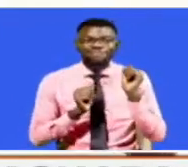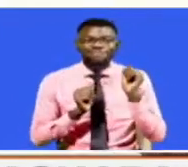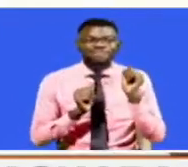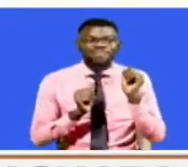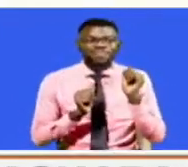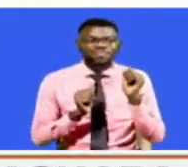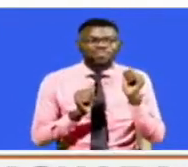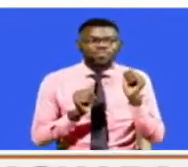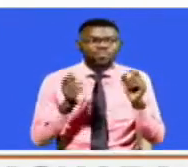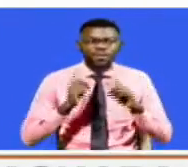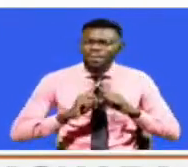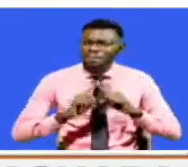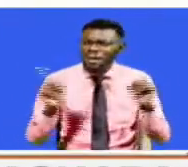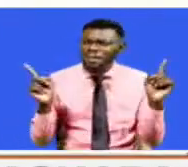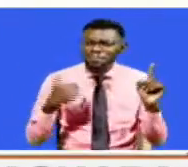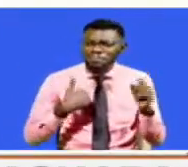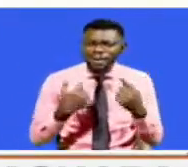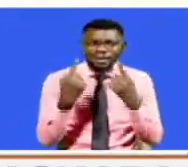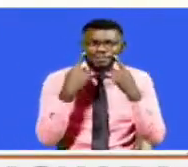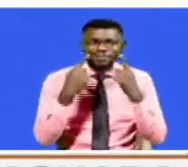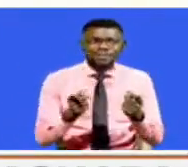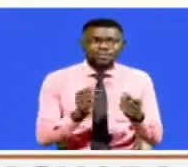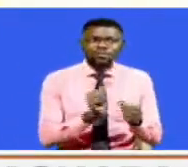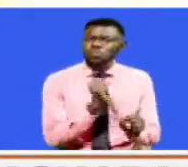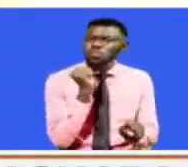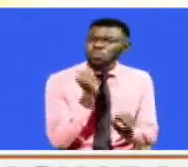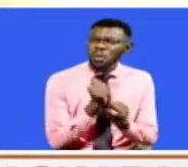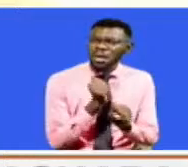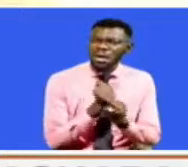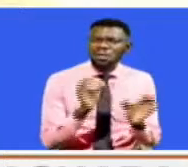hakuna any department ambao hatujafanya kazi.